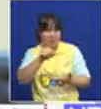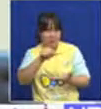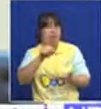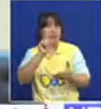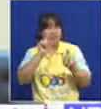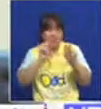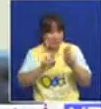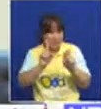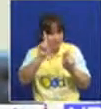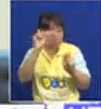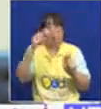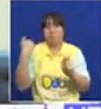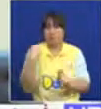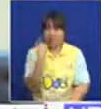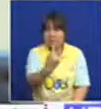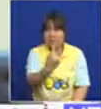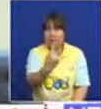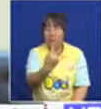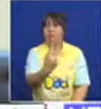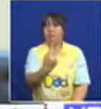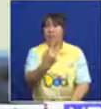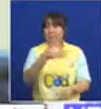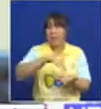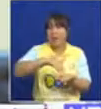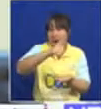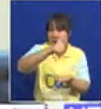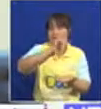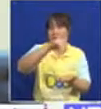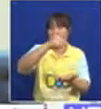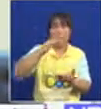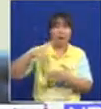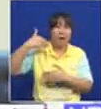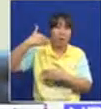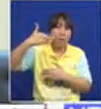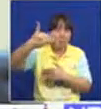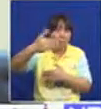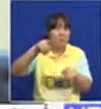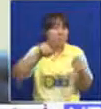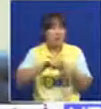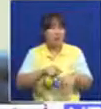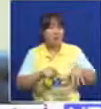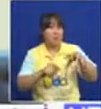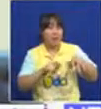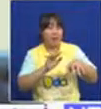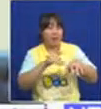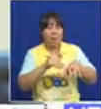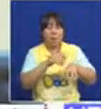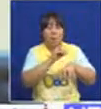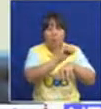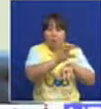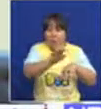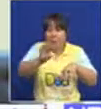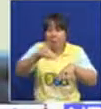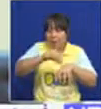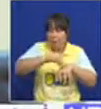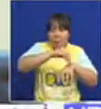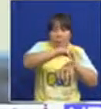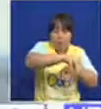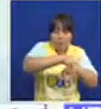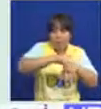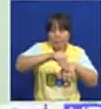นะคะเพื่อที่เป็นหลักแล้วในอนาคตเราก็ค่อยให้เป็นในลักษณะของเหมือนเป็นพี่เลี้ยงไหมคะแล้วก็ขยายความสู่โรงเรียน